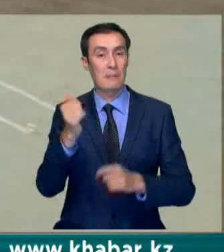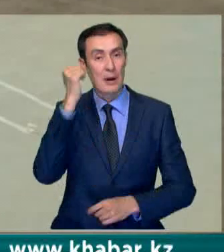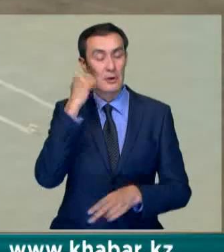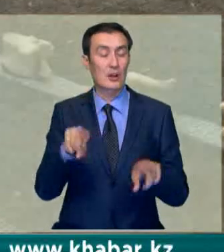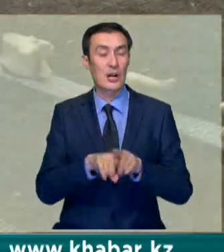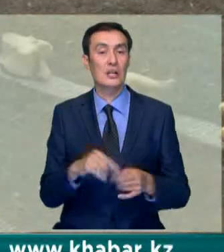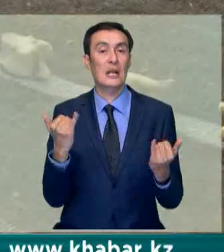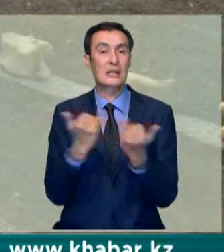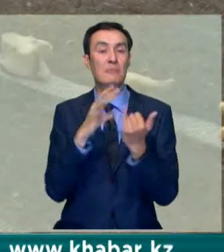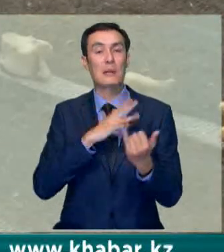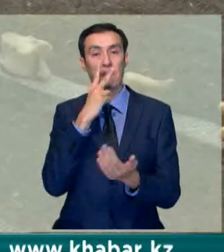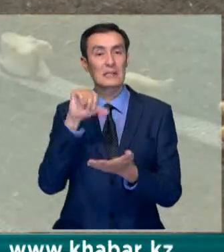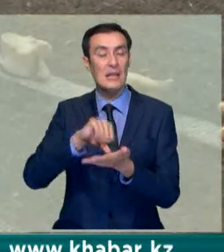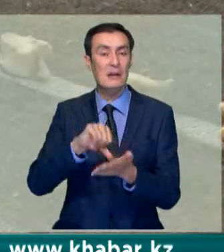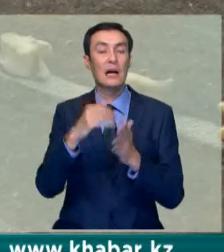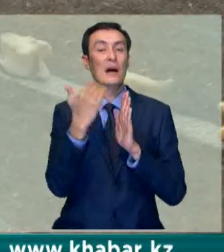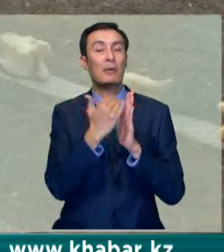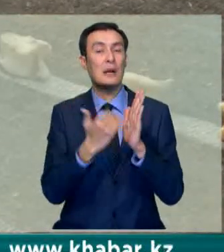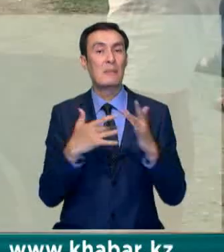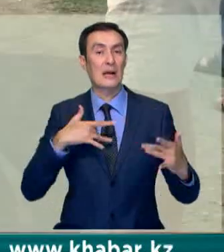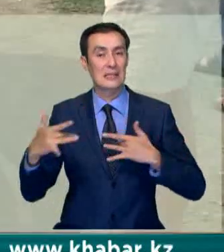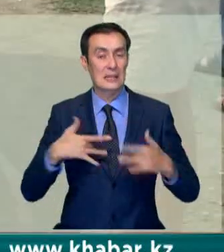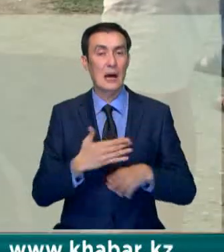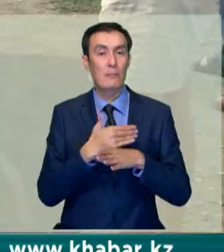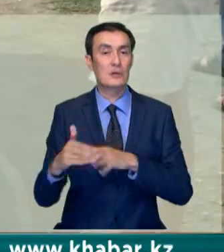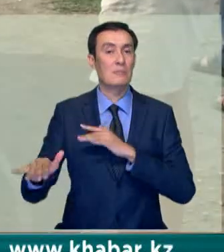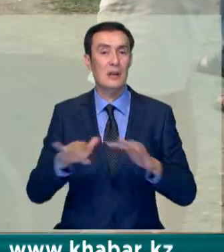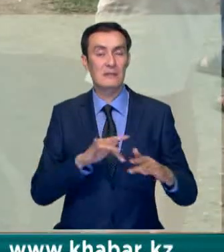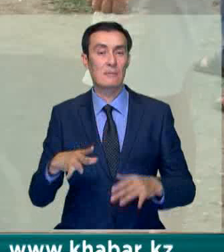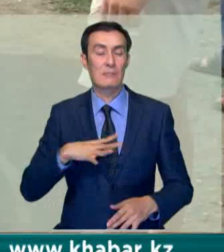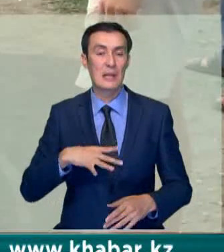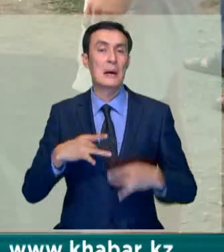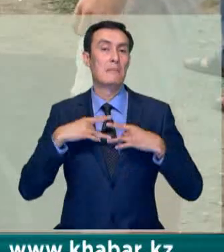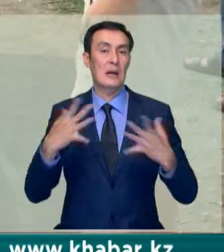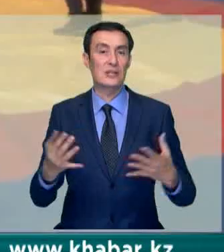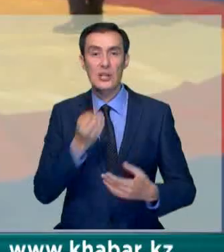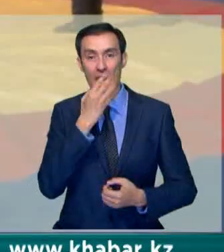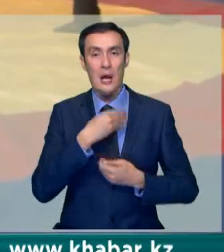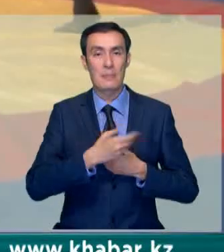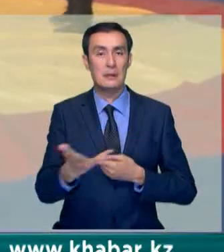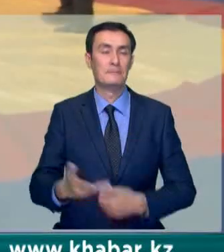Также для гостей была представлена концертная программа, а после проведения – праздничный обед.